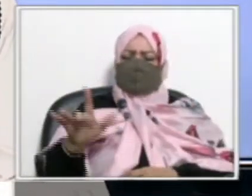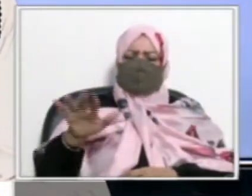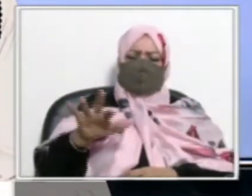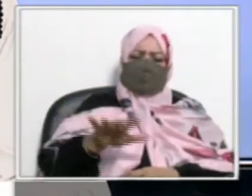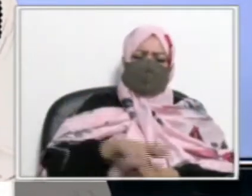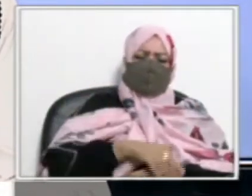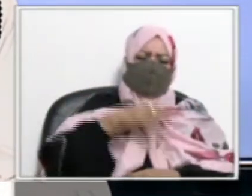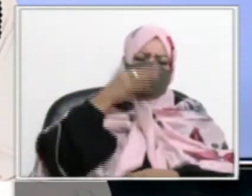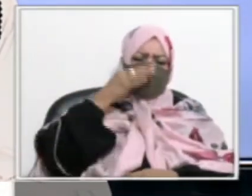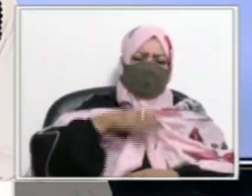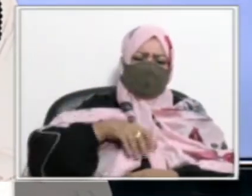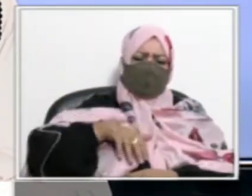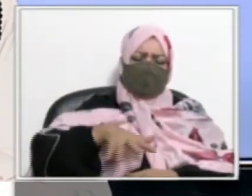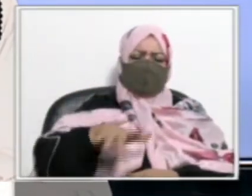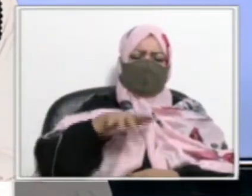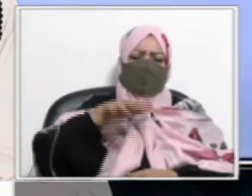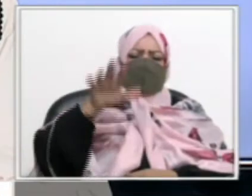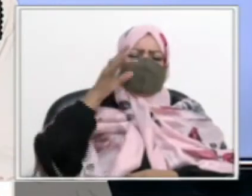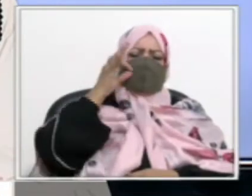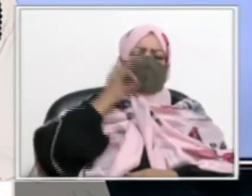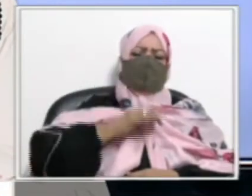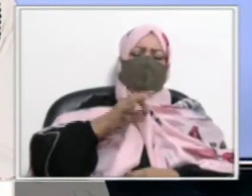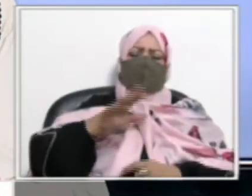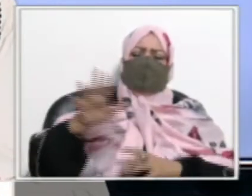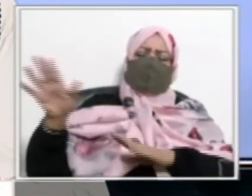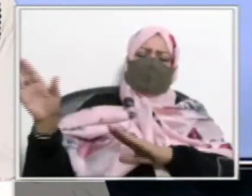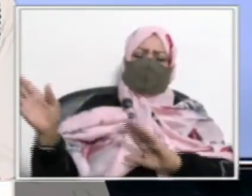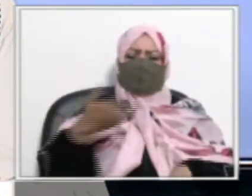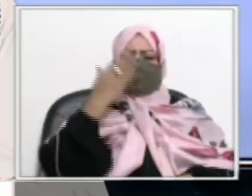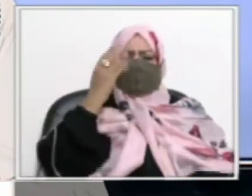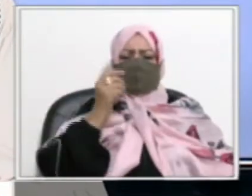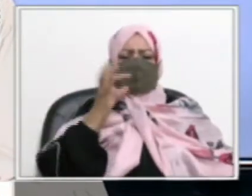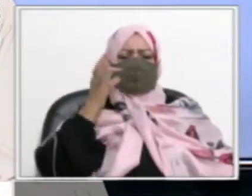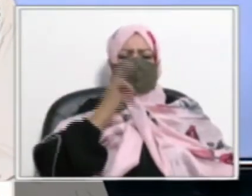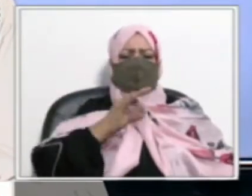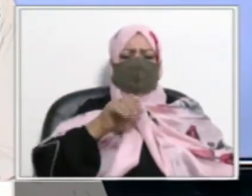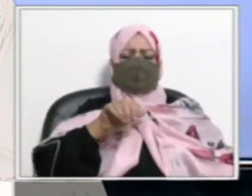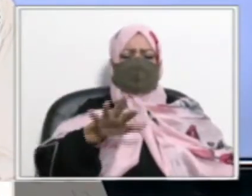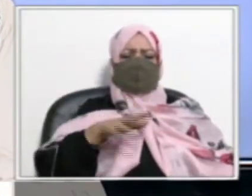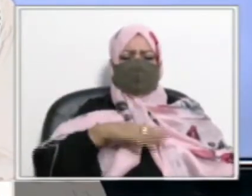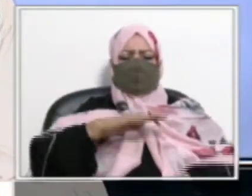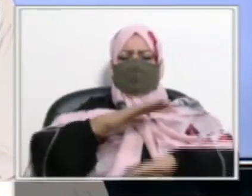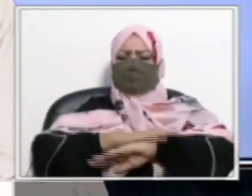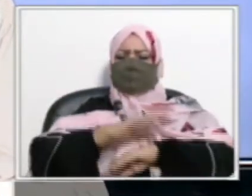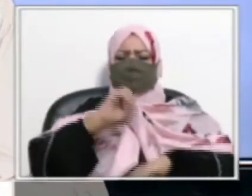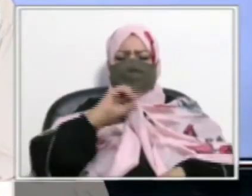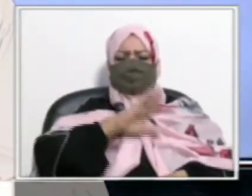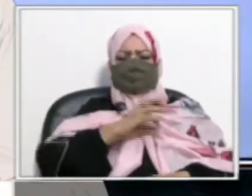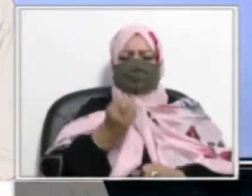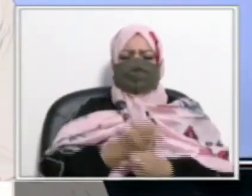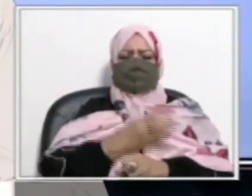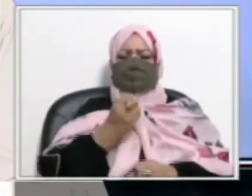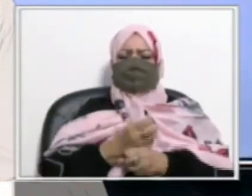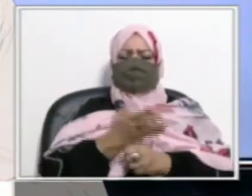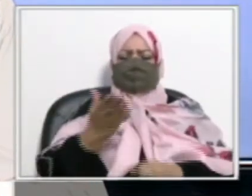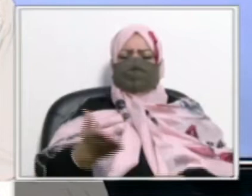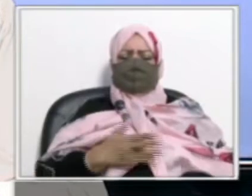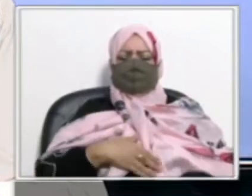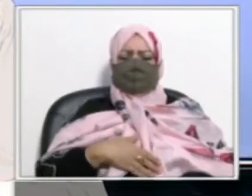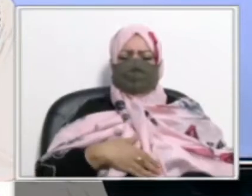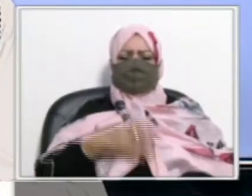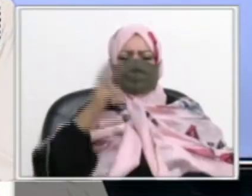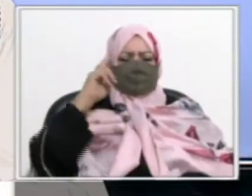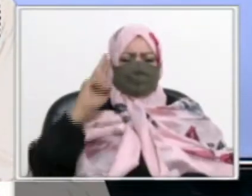وضاع كل شيء، يعني انفلت الناس في الشهوات المادية يأكلون الربا، وانفلت الناس